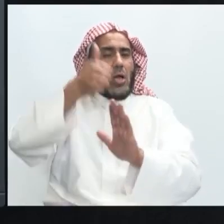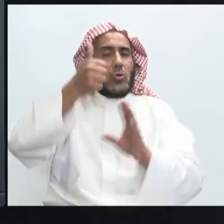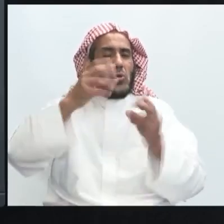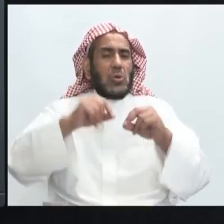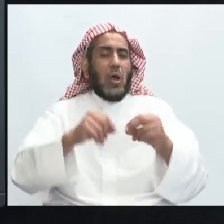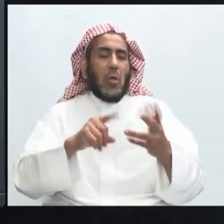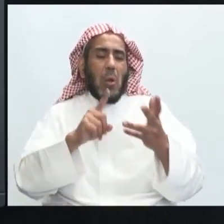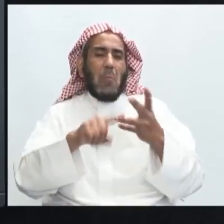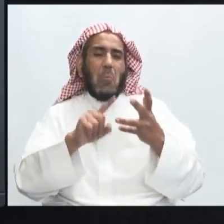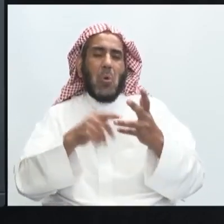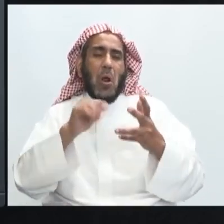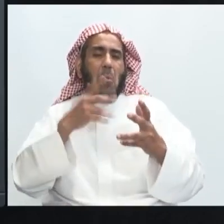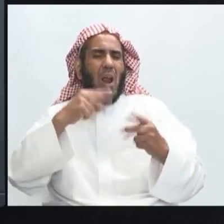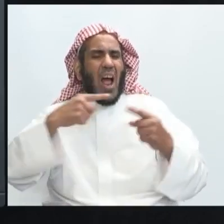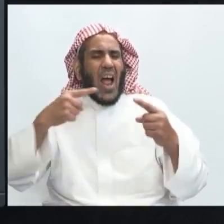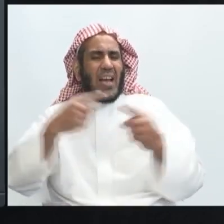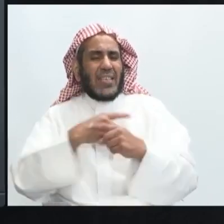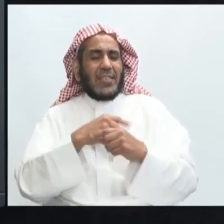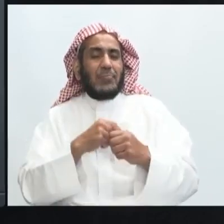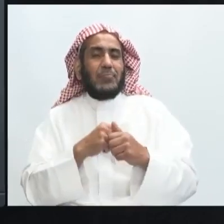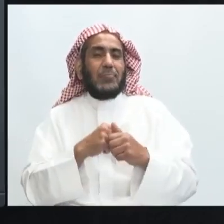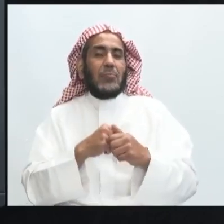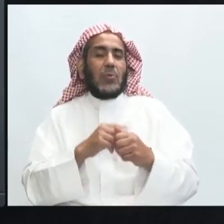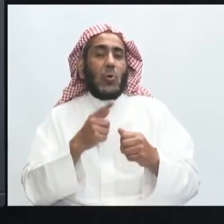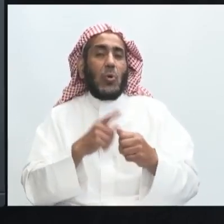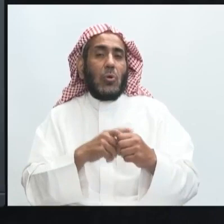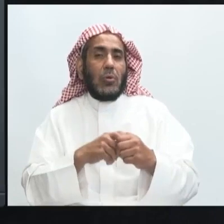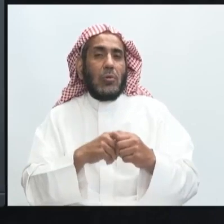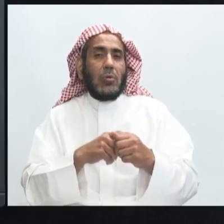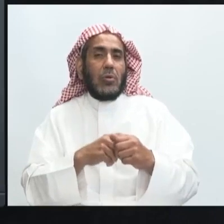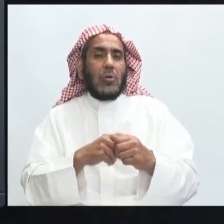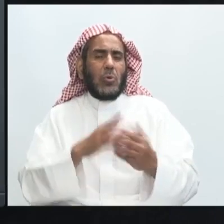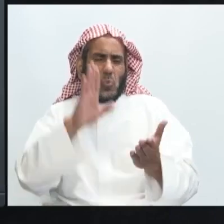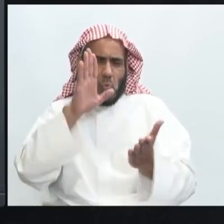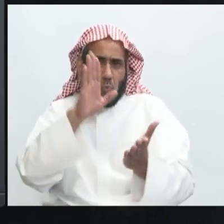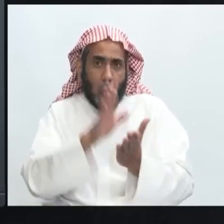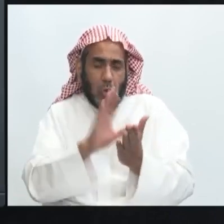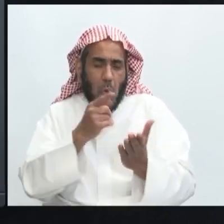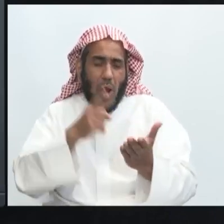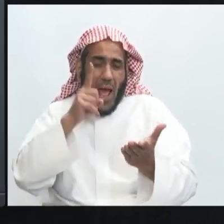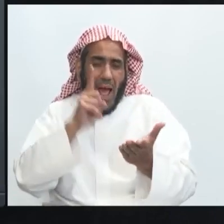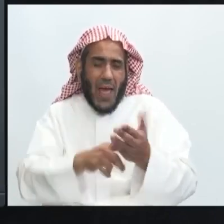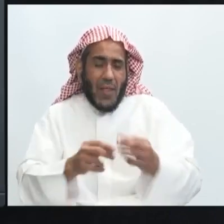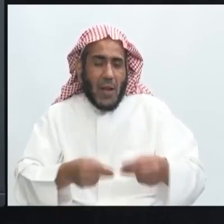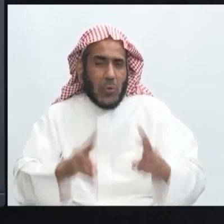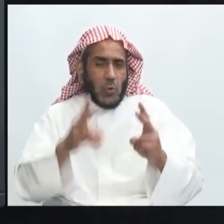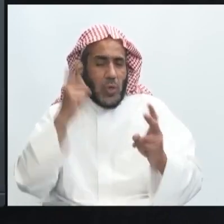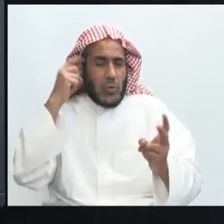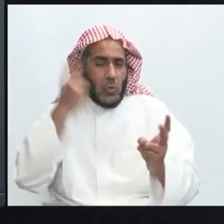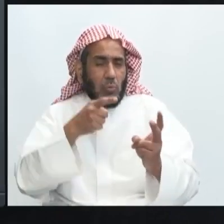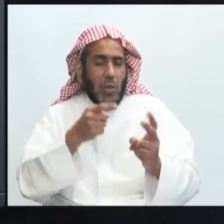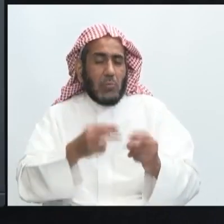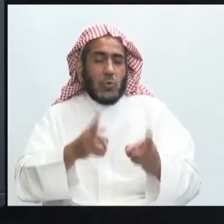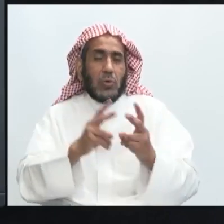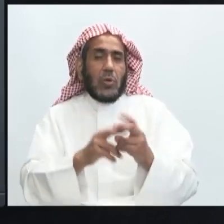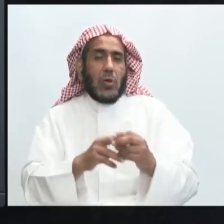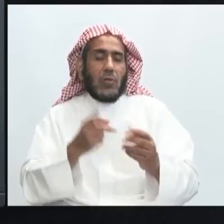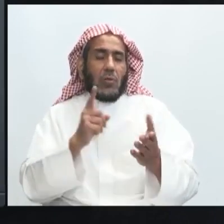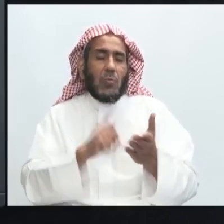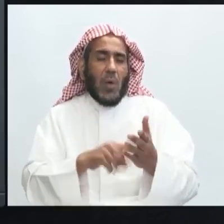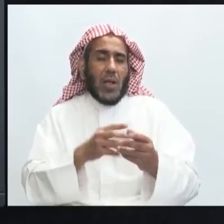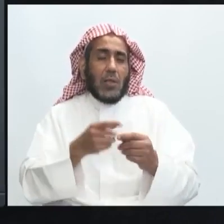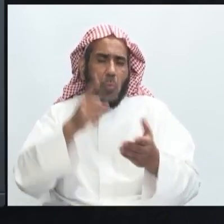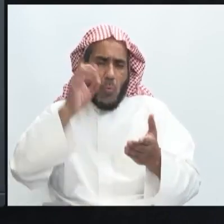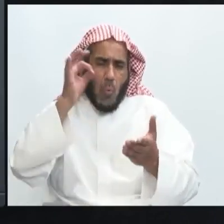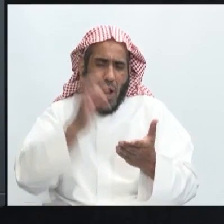للمنكر او لمن يرى عكس انت تقول تقسم له ان هذا المشروع ناجح حتى تقنعه بهذا المشروع فتاتي له